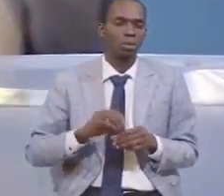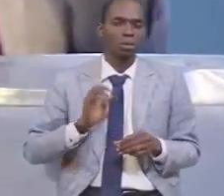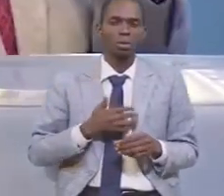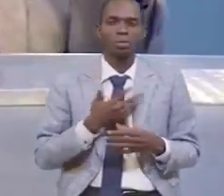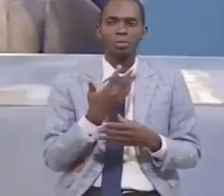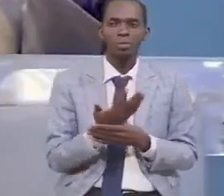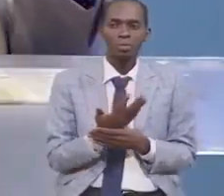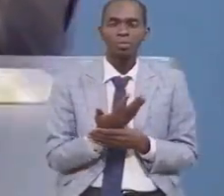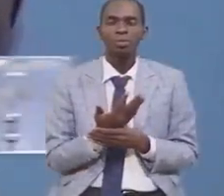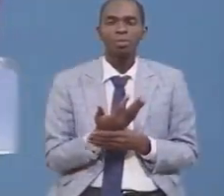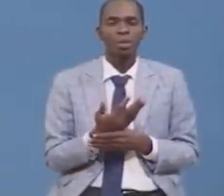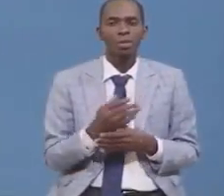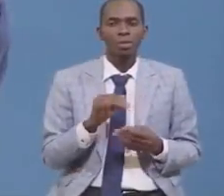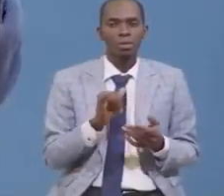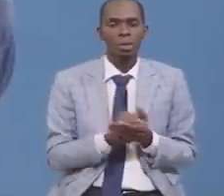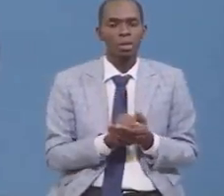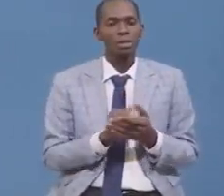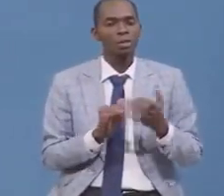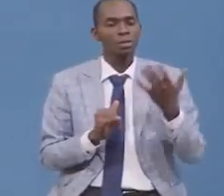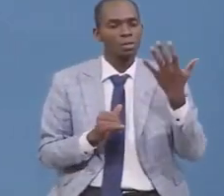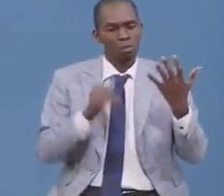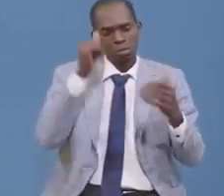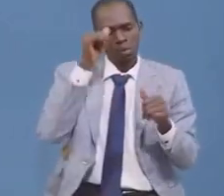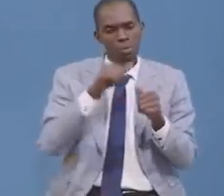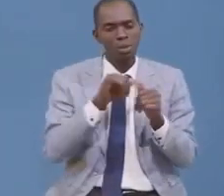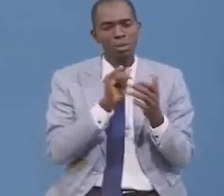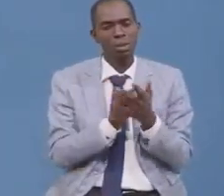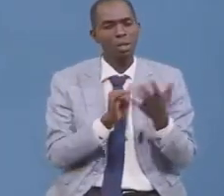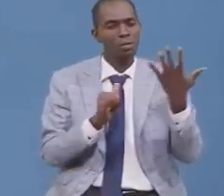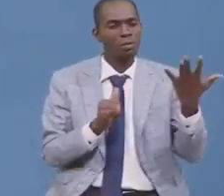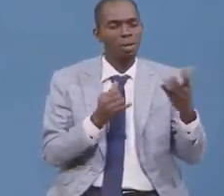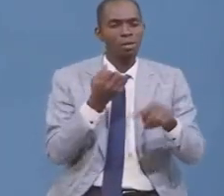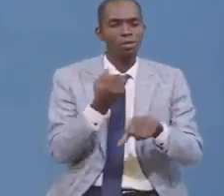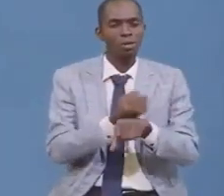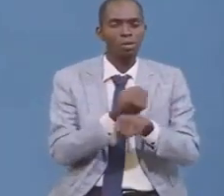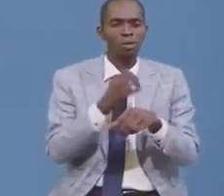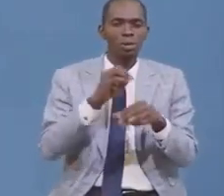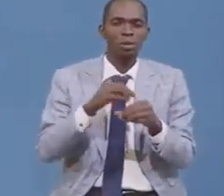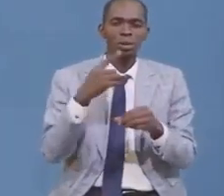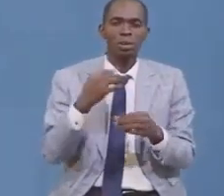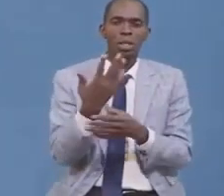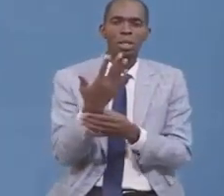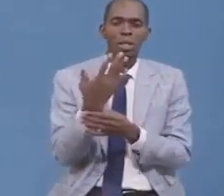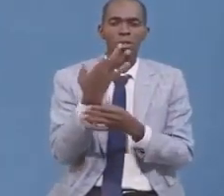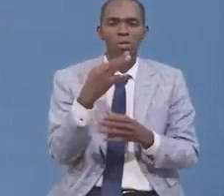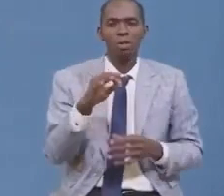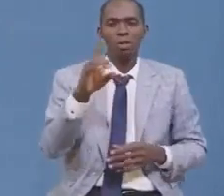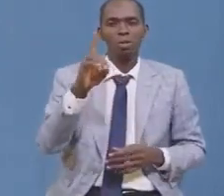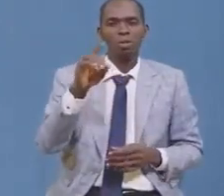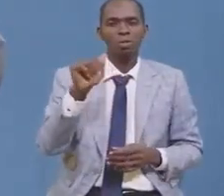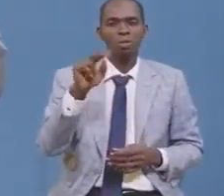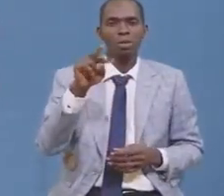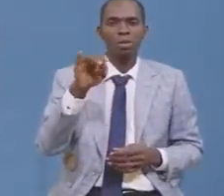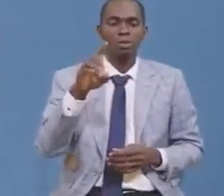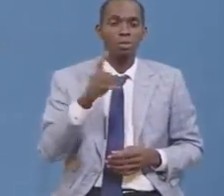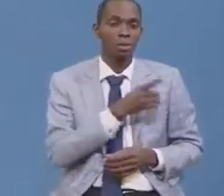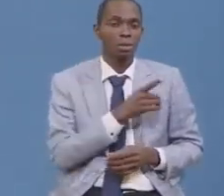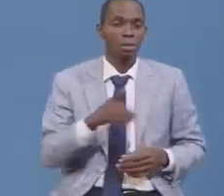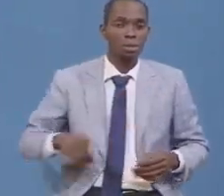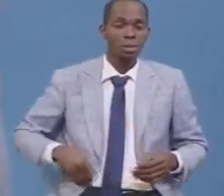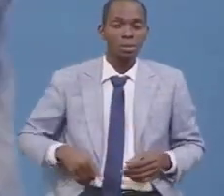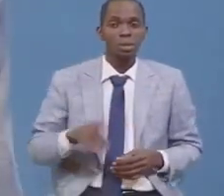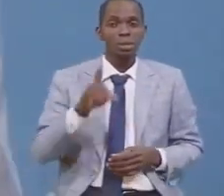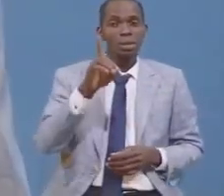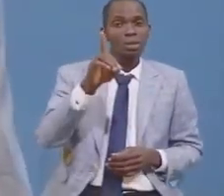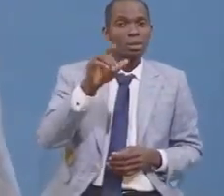Like he put 5 stones in the hand of David. అవి ఎలా ఉంటాయంటే దావీదు చేతిలో 5 గులకరాళ్ళలా ఉంటాయి. David did